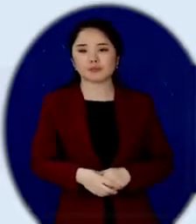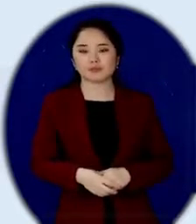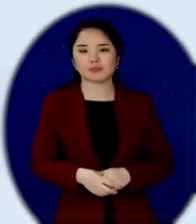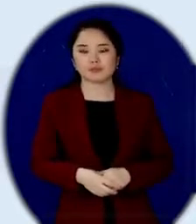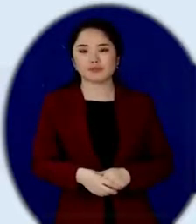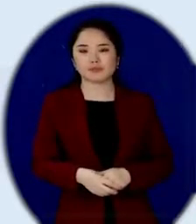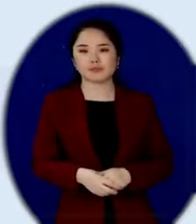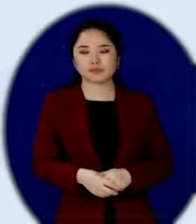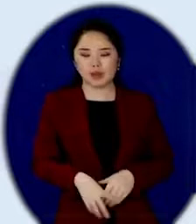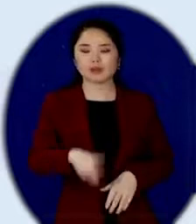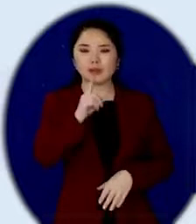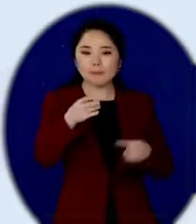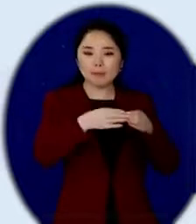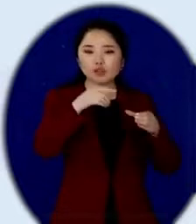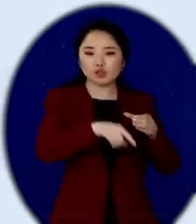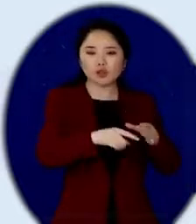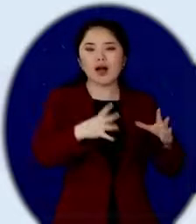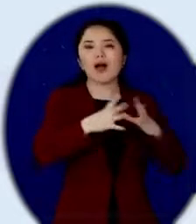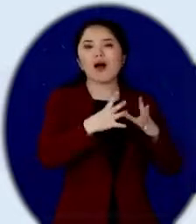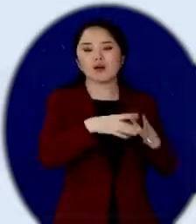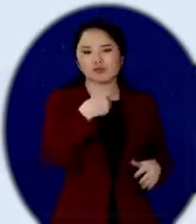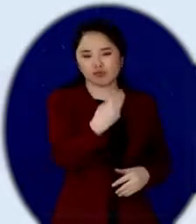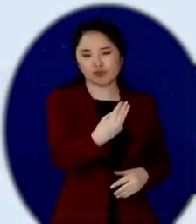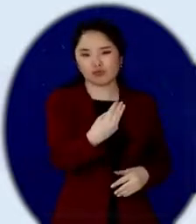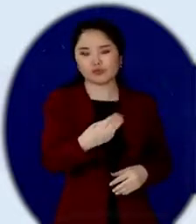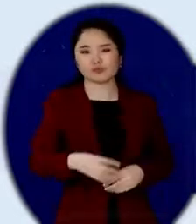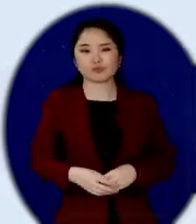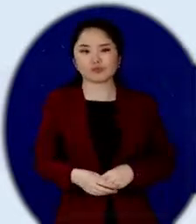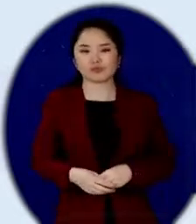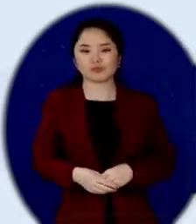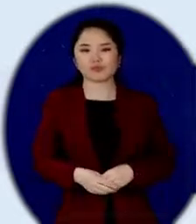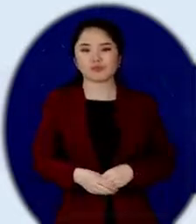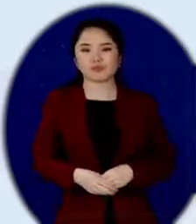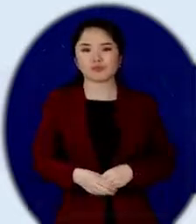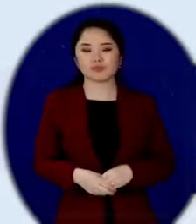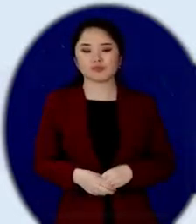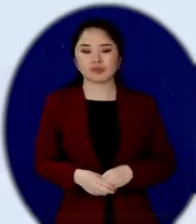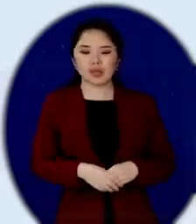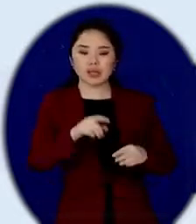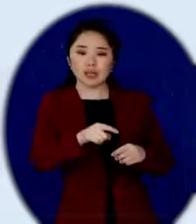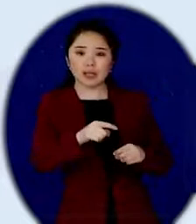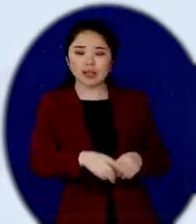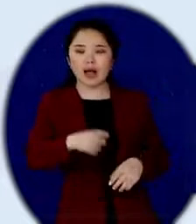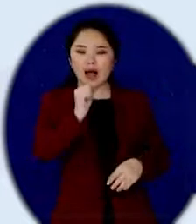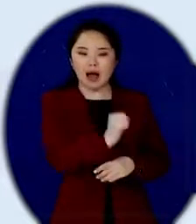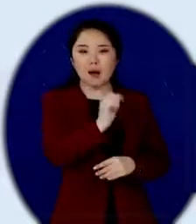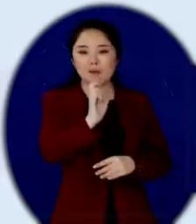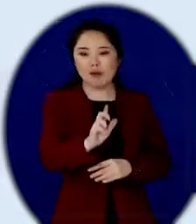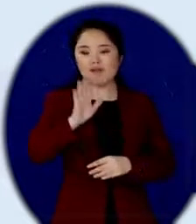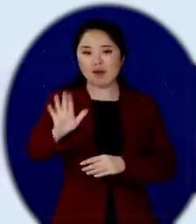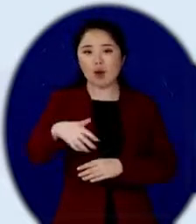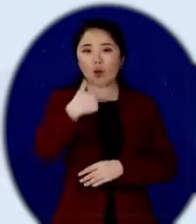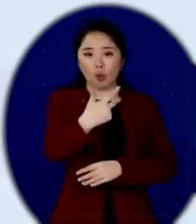Сайн байна. Нэг багцад 10 агаарын бөмбөлөг байна. За, тэгвэл эдгээр А, Б, В гэсэн